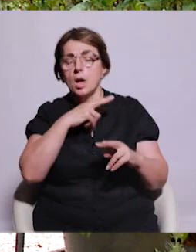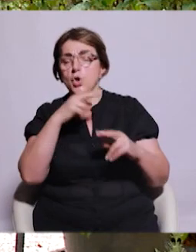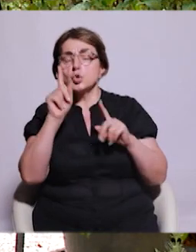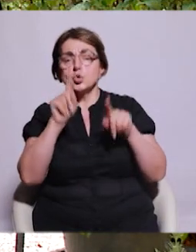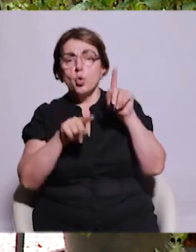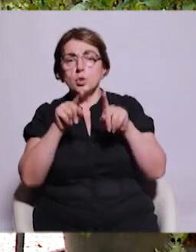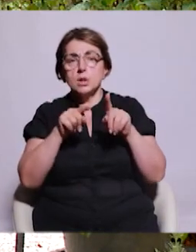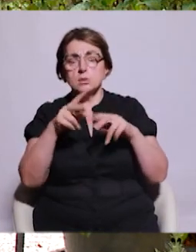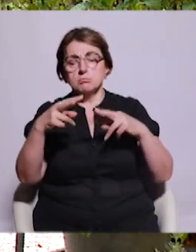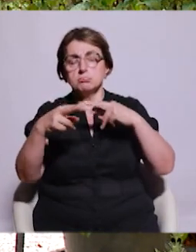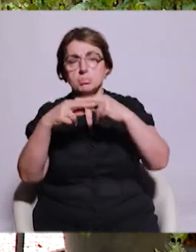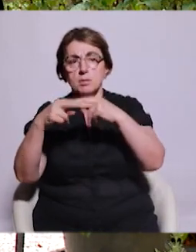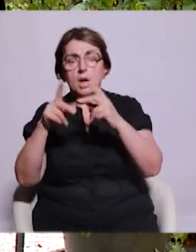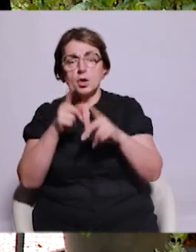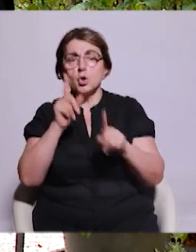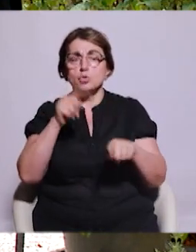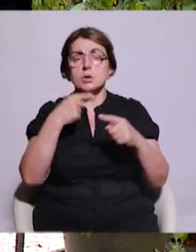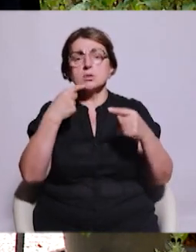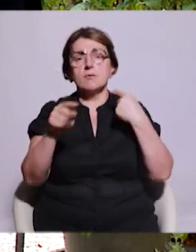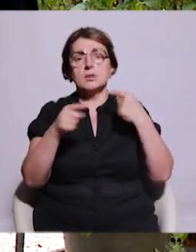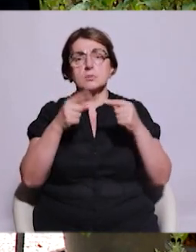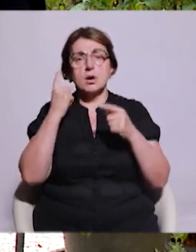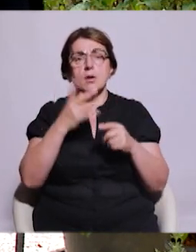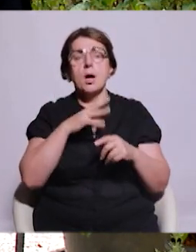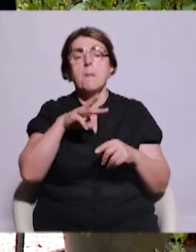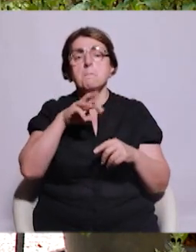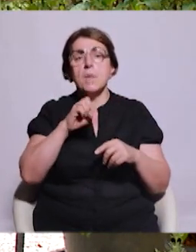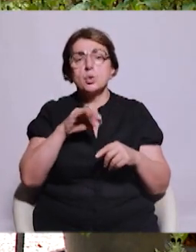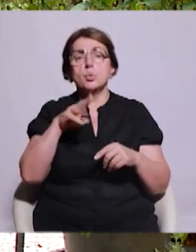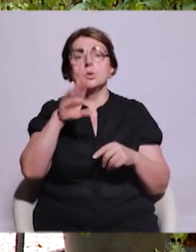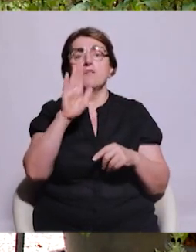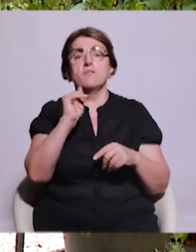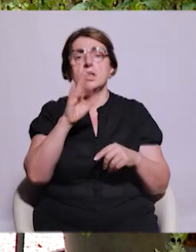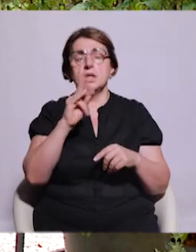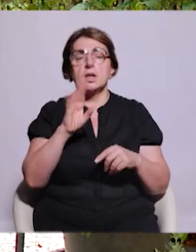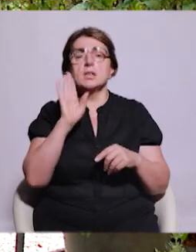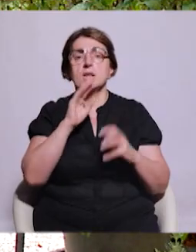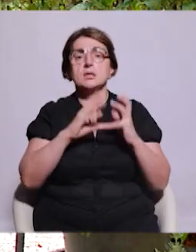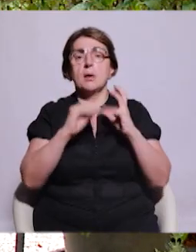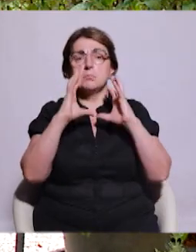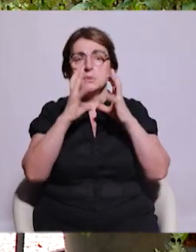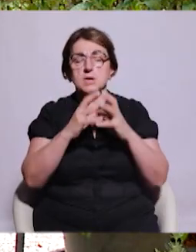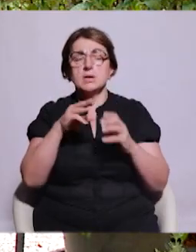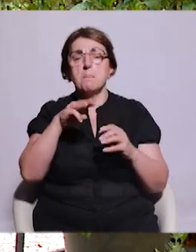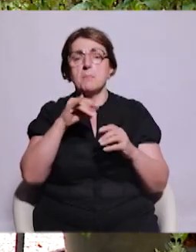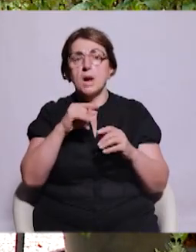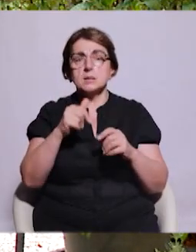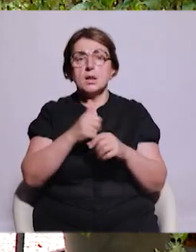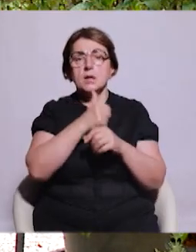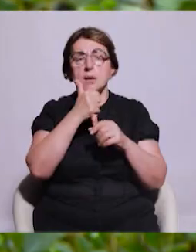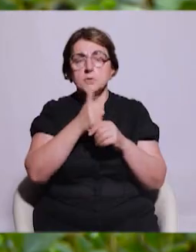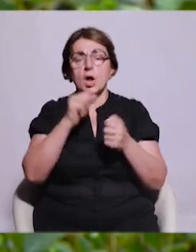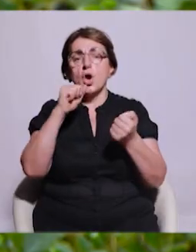თუმცა მათ შორის ბევრი განსხვავებაც არის. მაგალითად, გავიგეთ, რომ მერკური, ვენერა, დედამიწა და მარსი